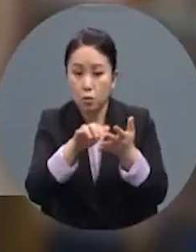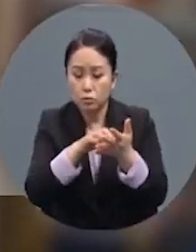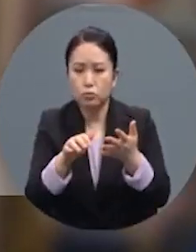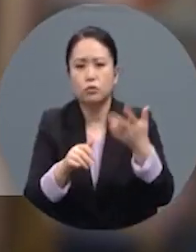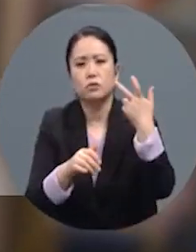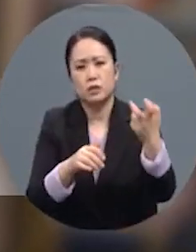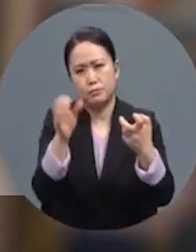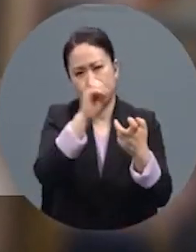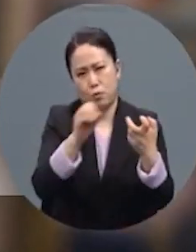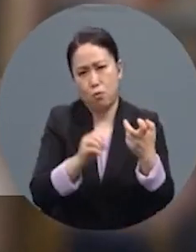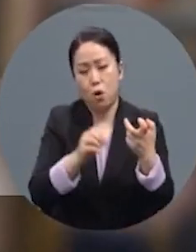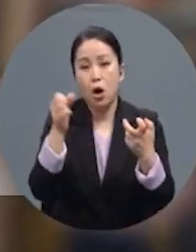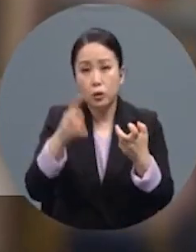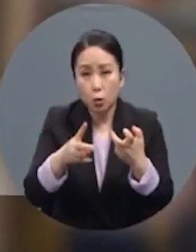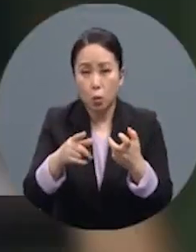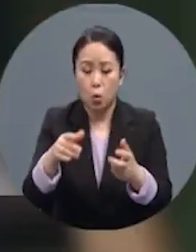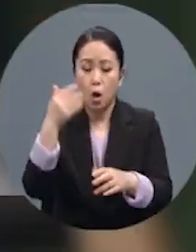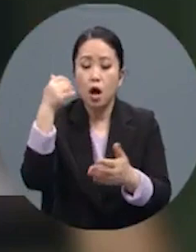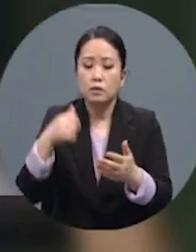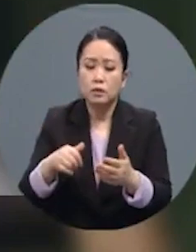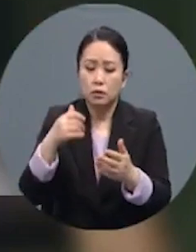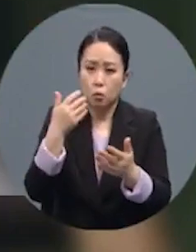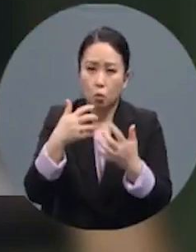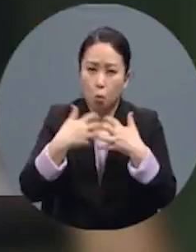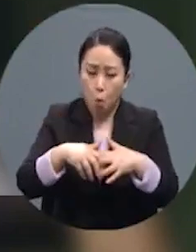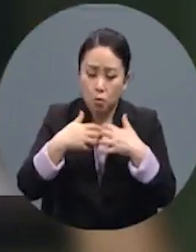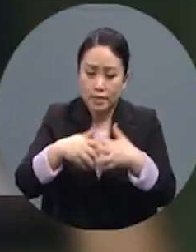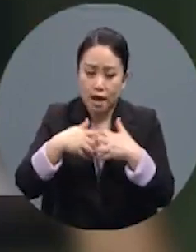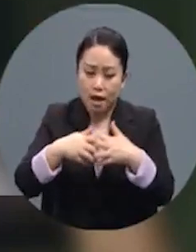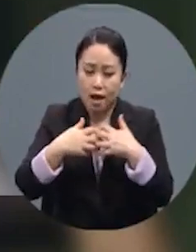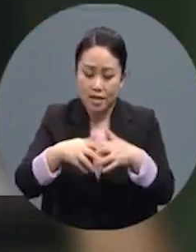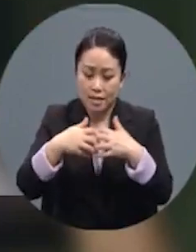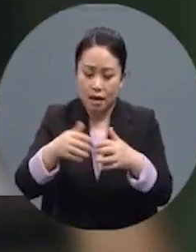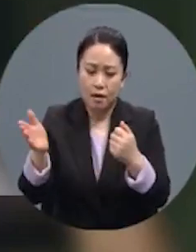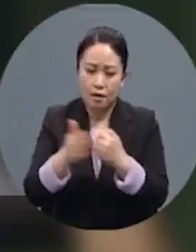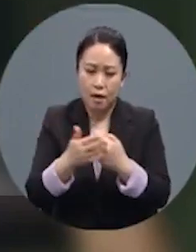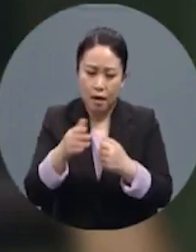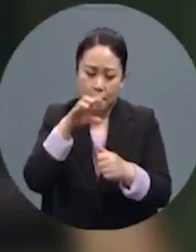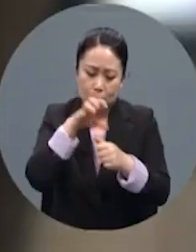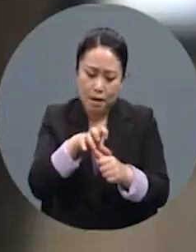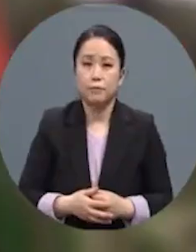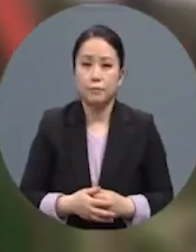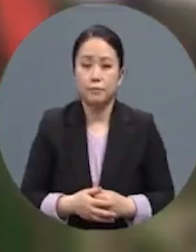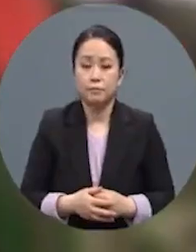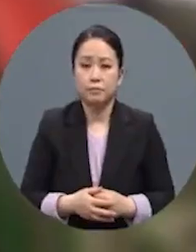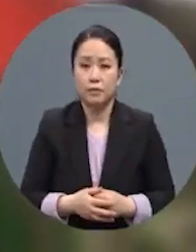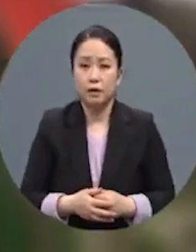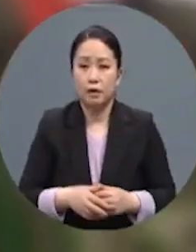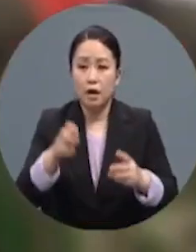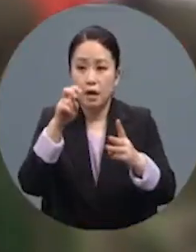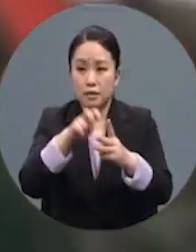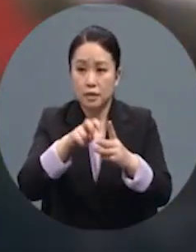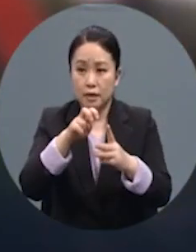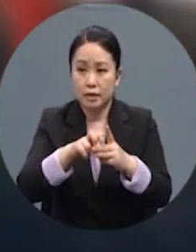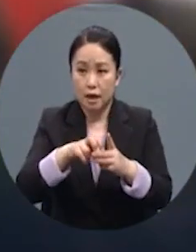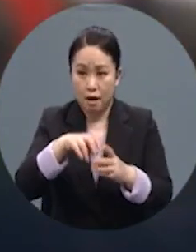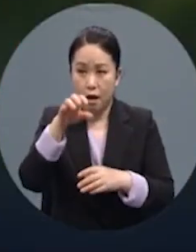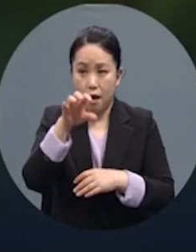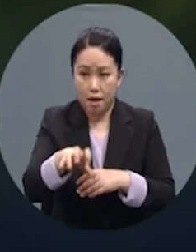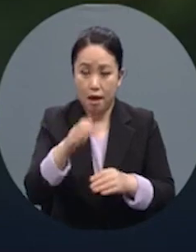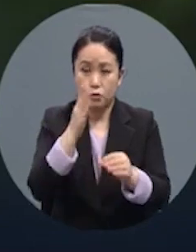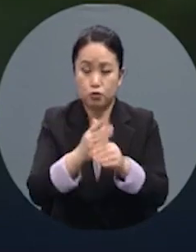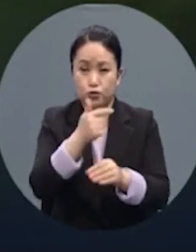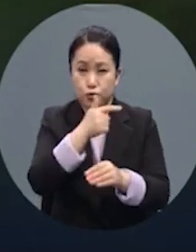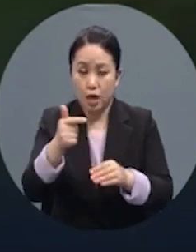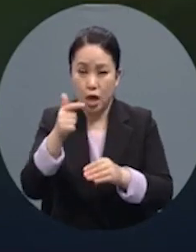중장비나 공사 자재와 충돌하거나 끼어 숨지는 게 대부분이었습니다. 센터에 이제 중대재해처벌 관련해서